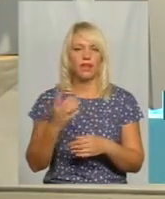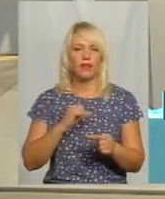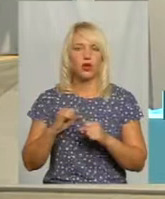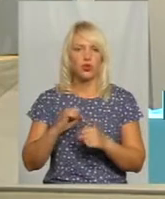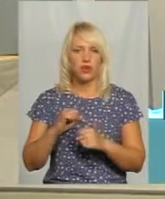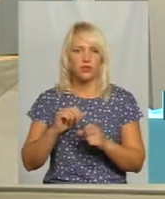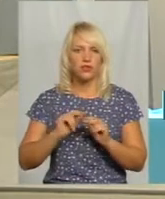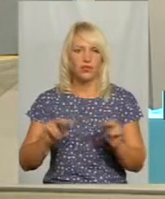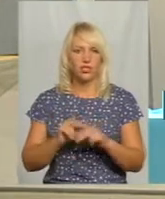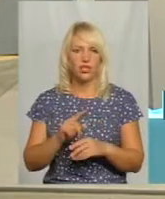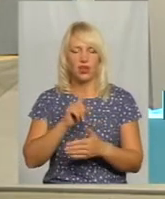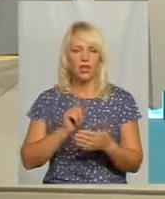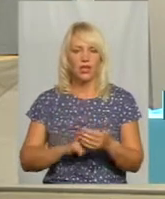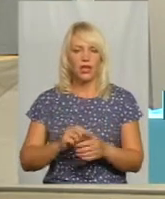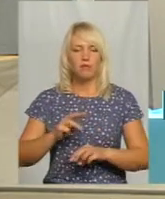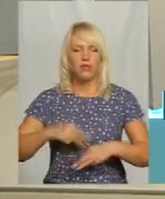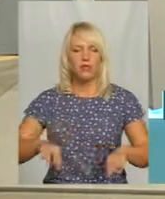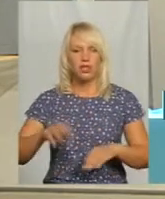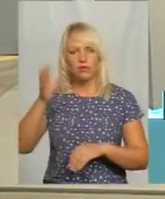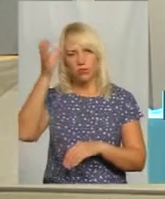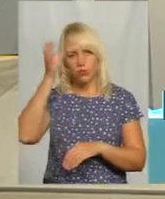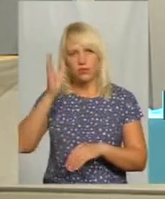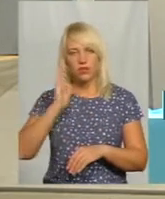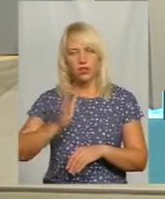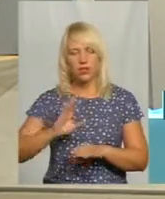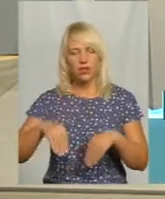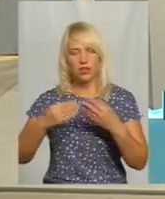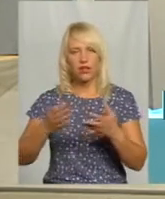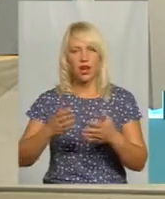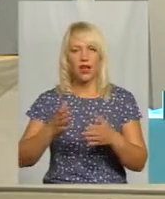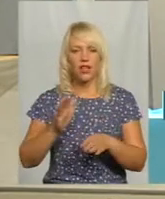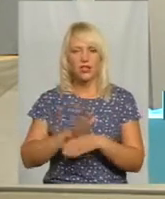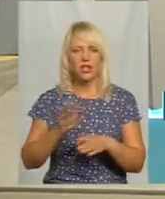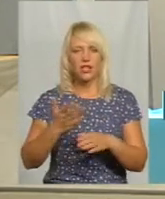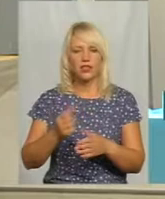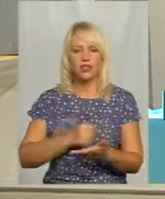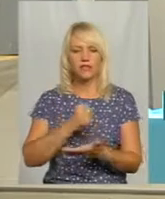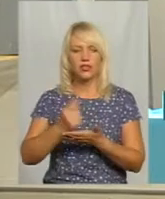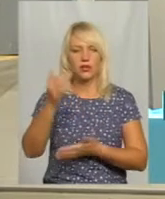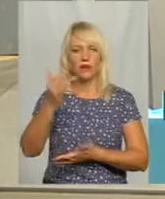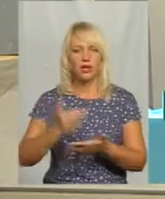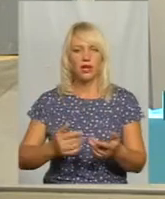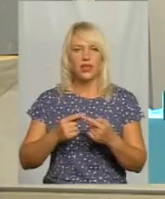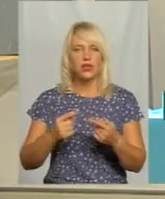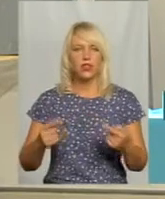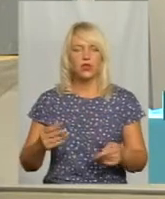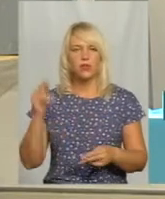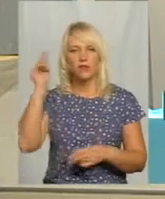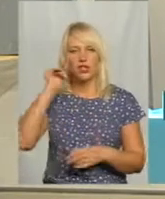це? Міністерством освіти видано наказ, яким затверджено перелік засобів навчання